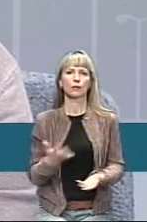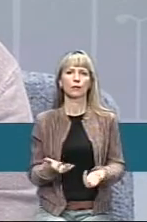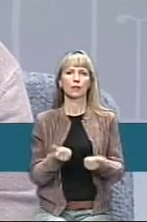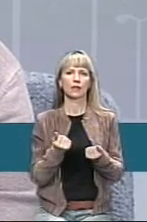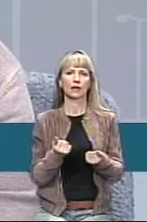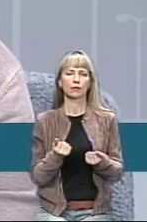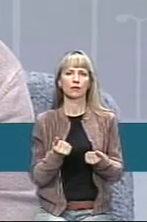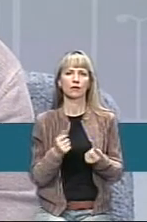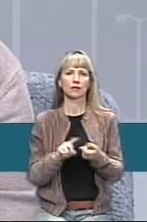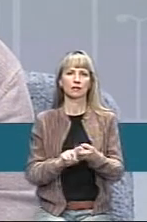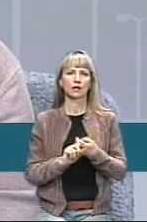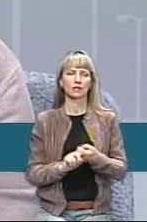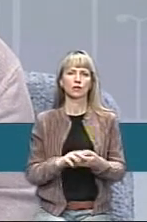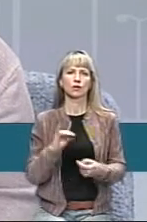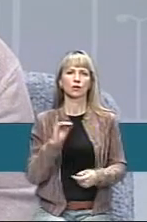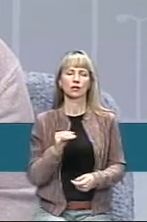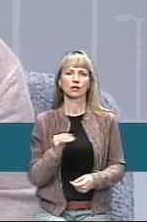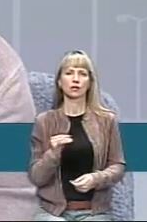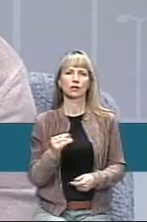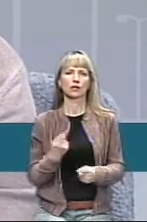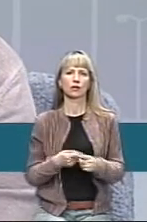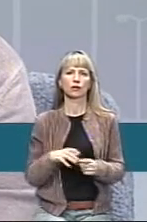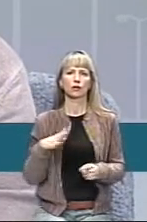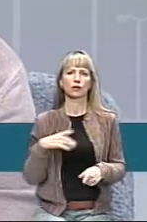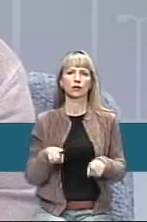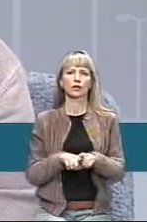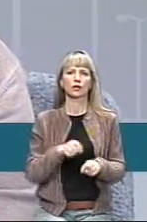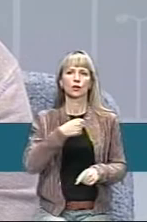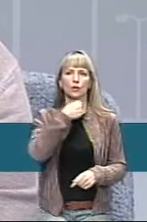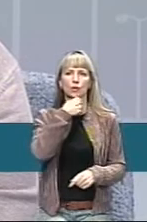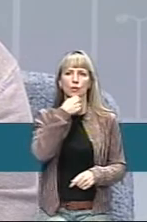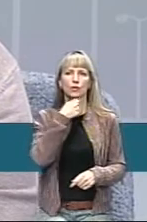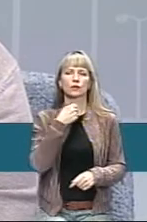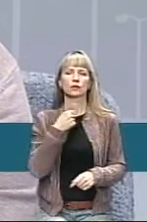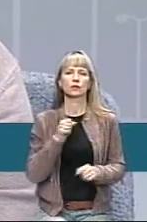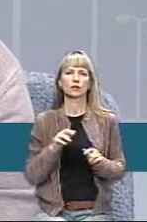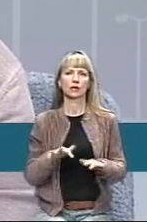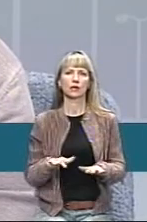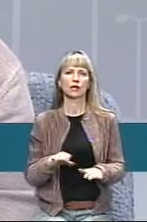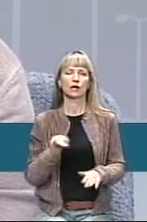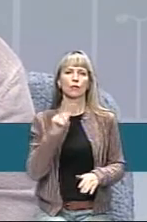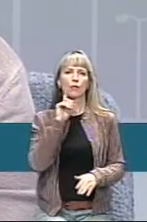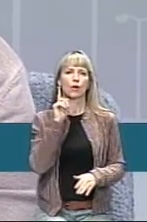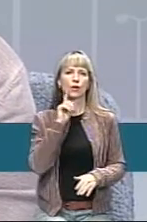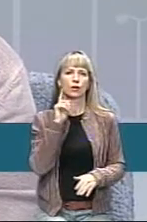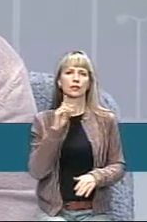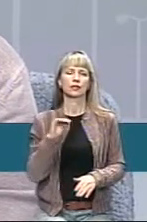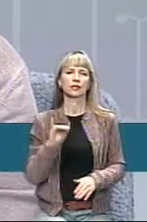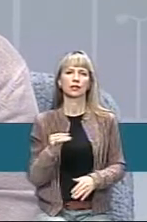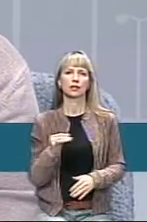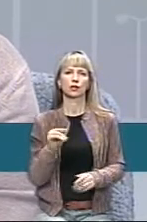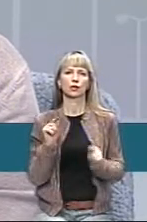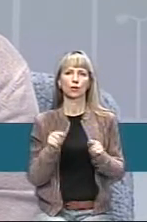якось зв'язок. І, звісно, це були такі дорослі вчинки, так, ще молоді. І